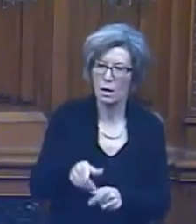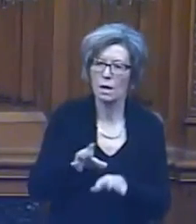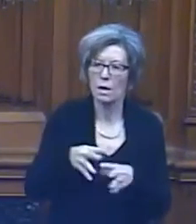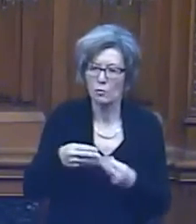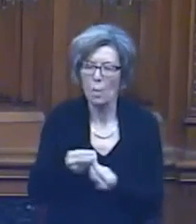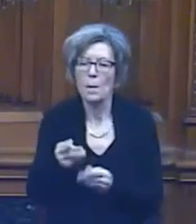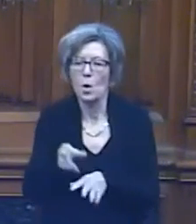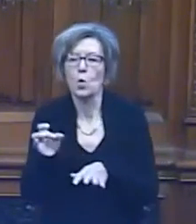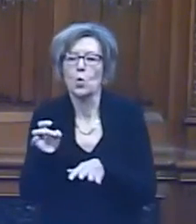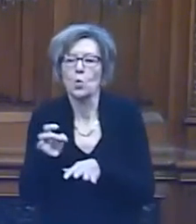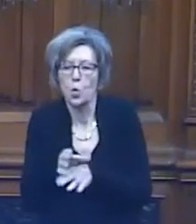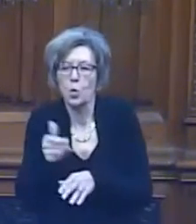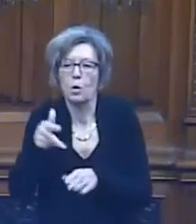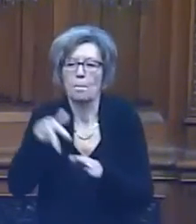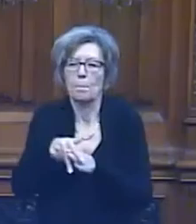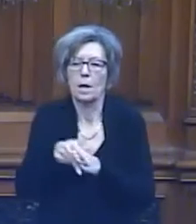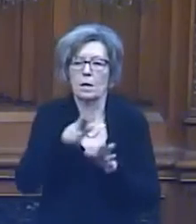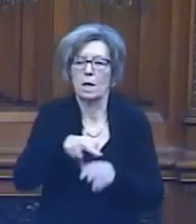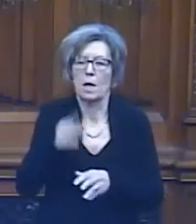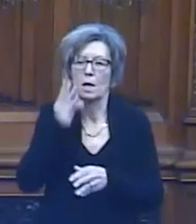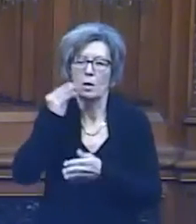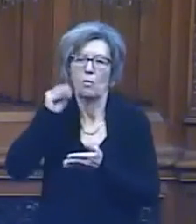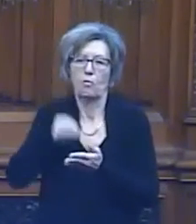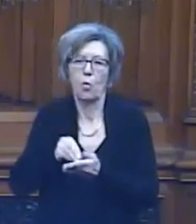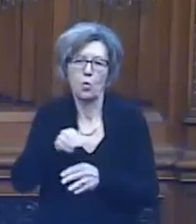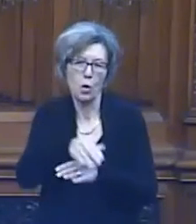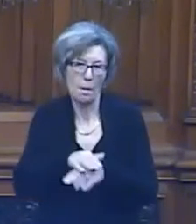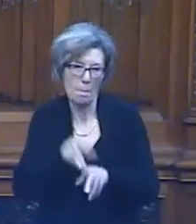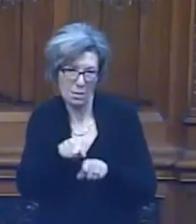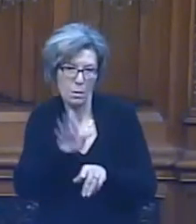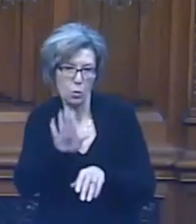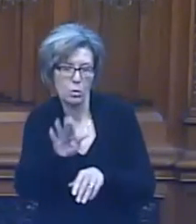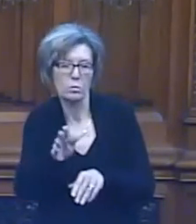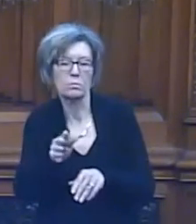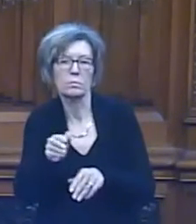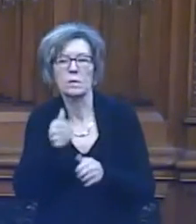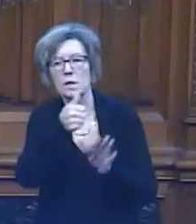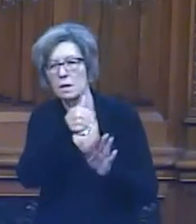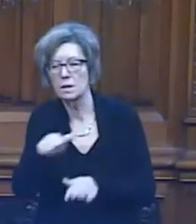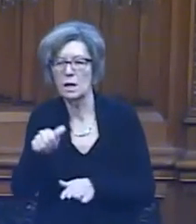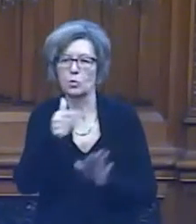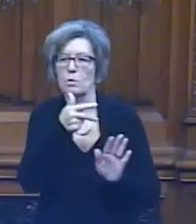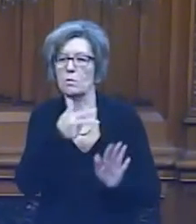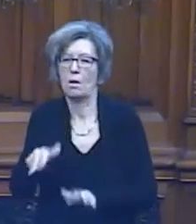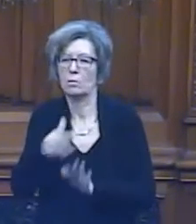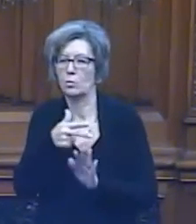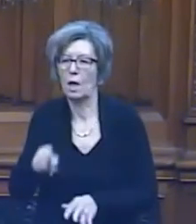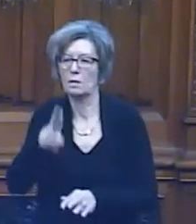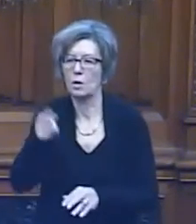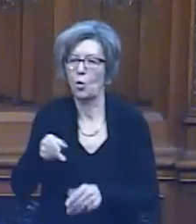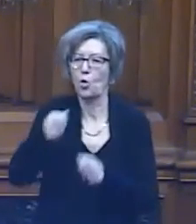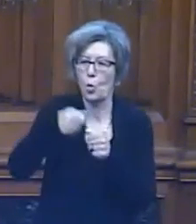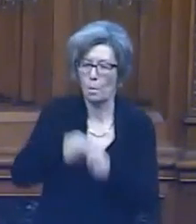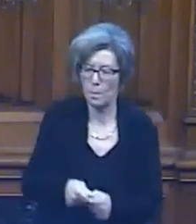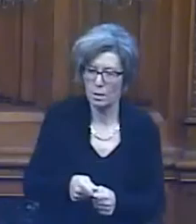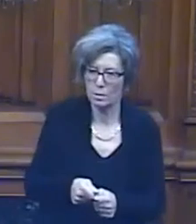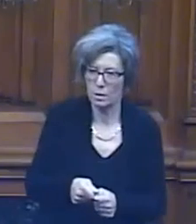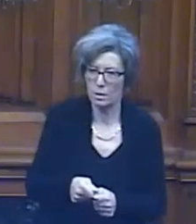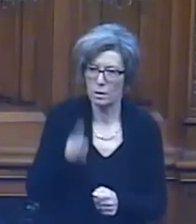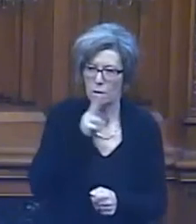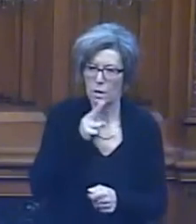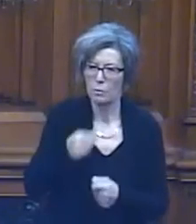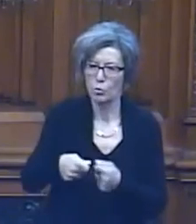in einer behindertengerechten Gemeindewohnung zu wohnen, beträgt 688 Euro. Die Mutter